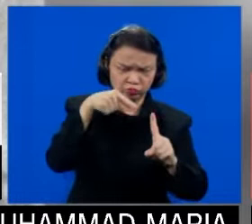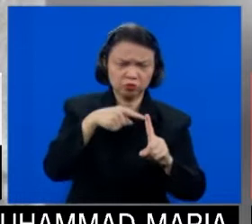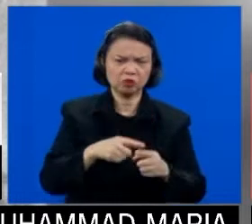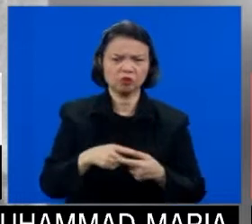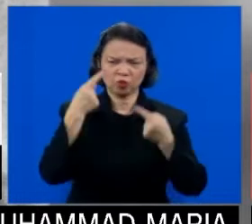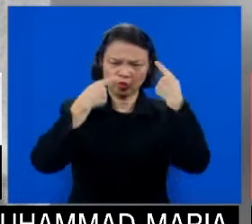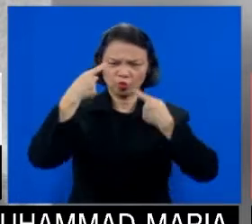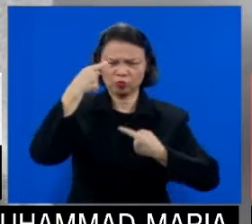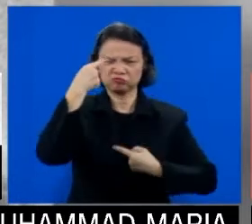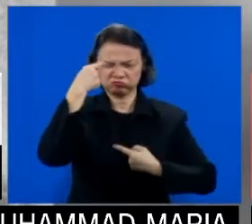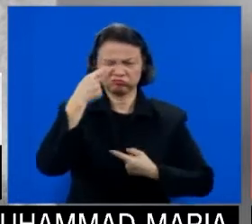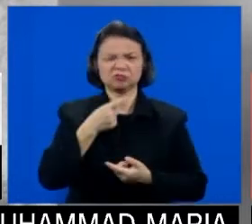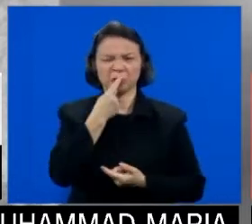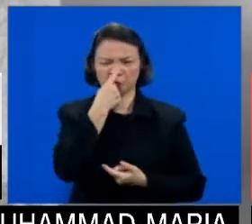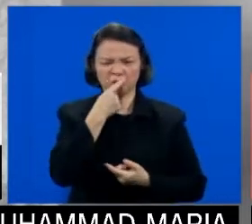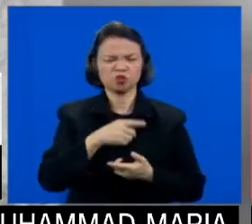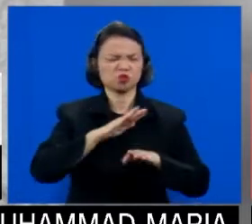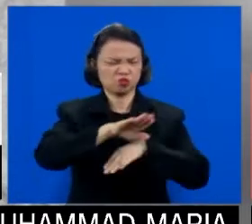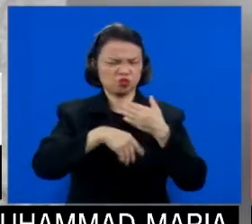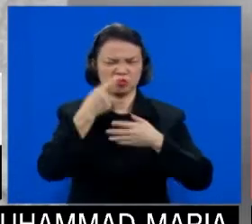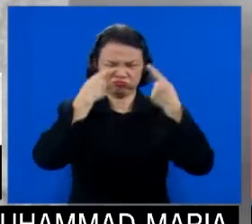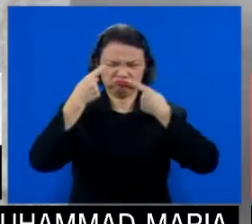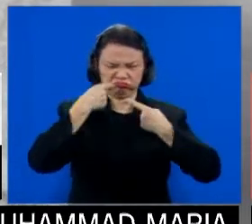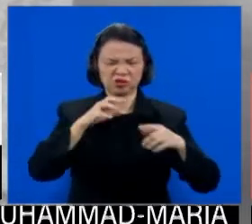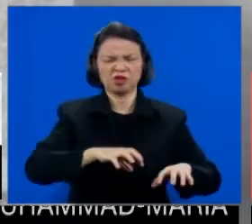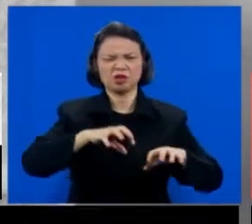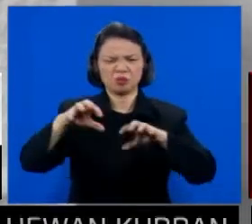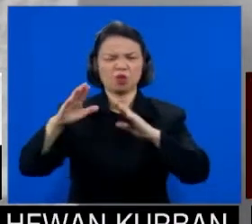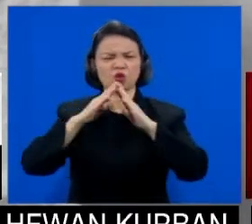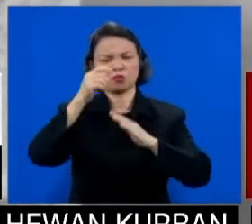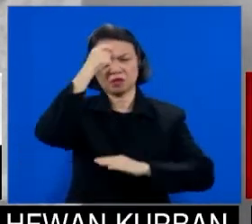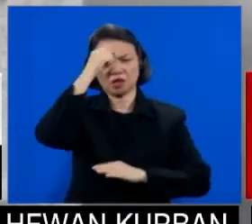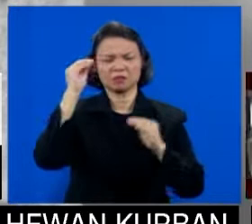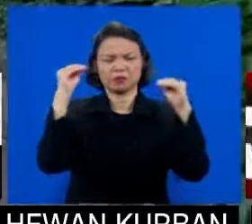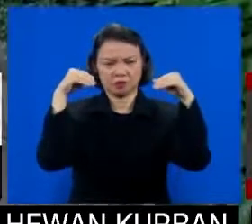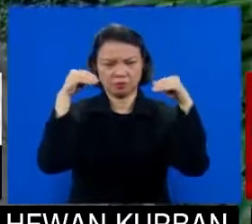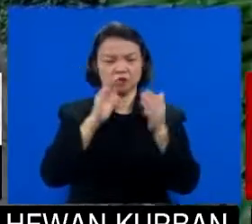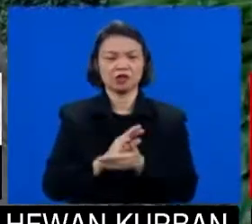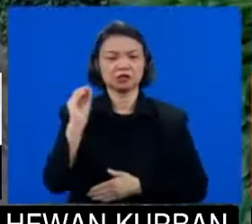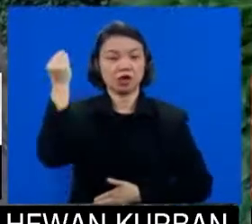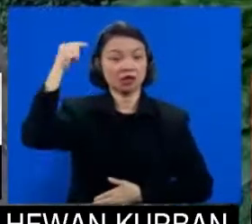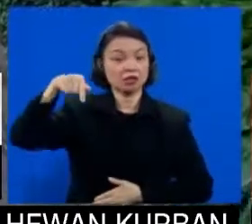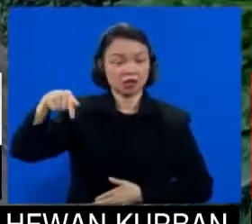serius pada bagian mata kanan dan hidung, hingga dilarikan ke Rumah Sakit Pertamina, Jakarta Selatan.